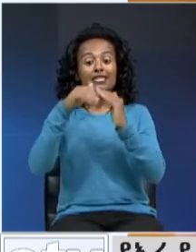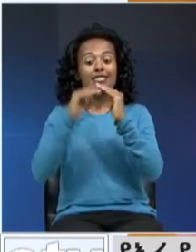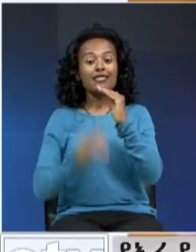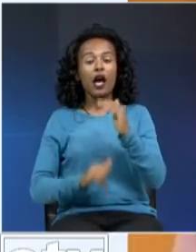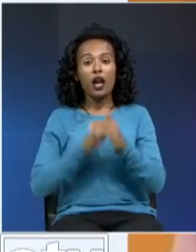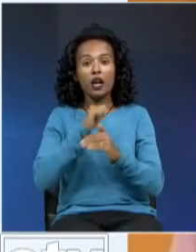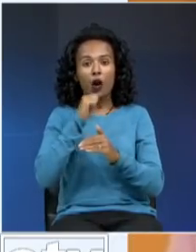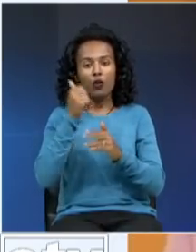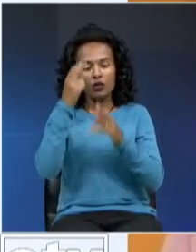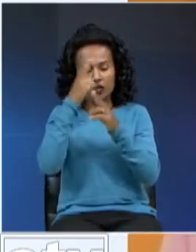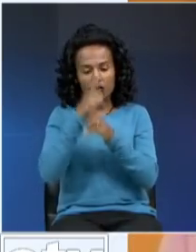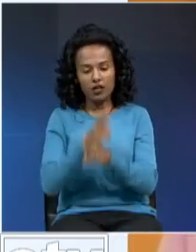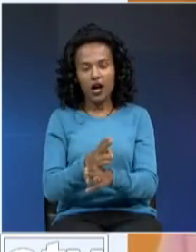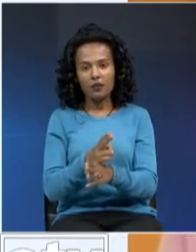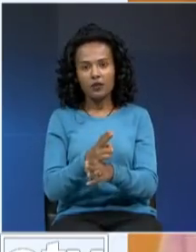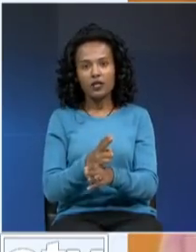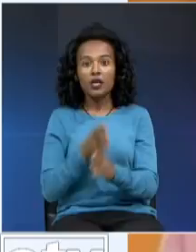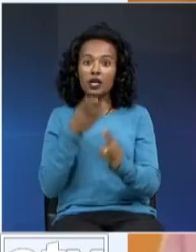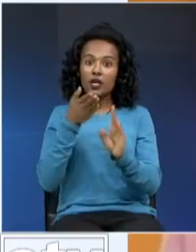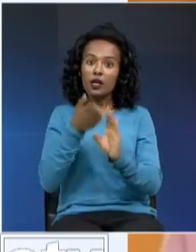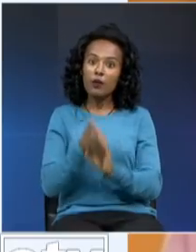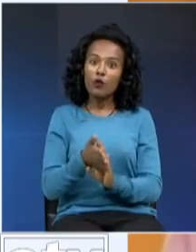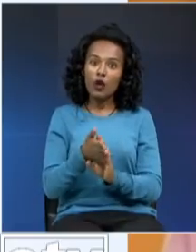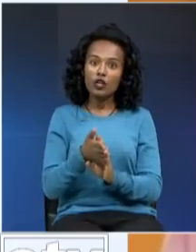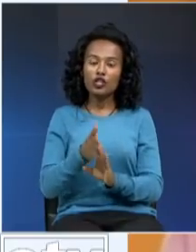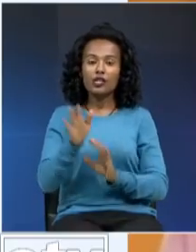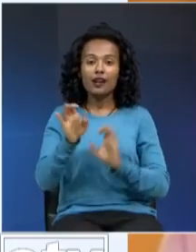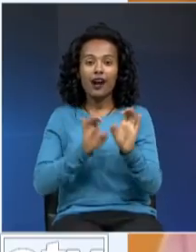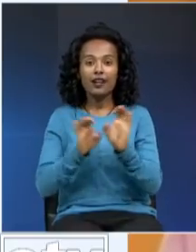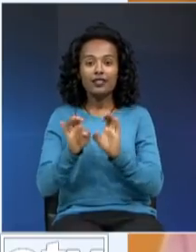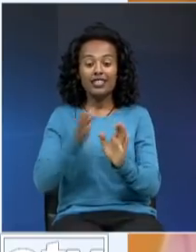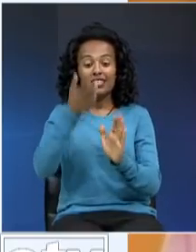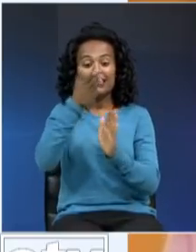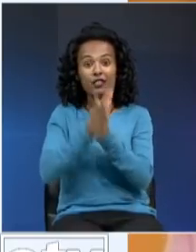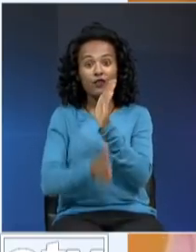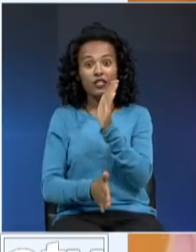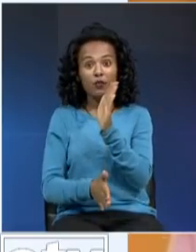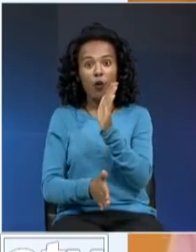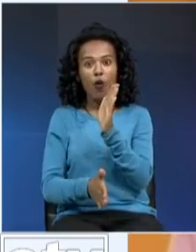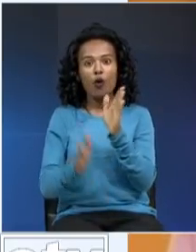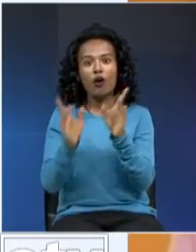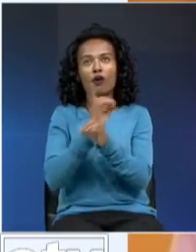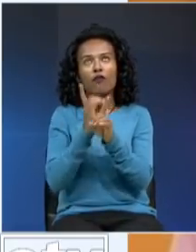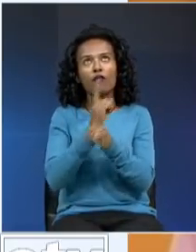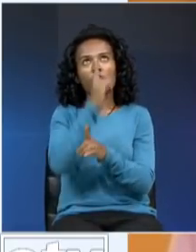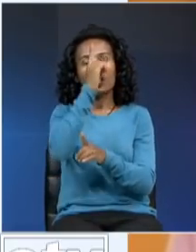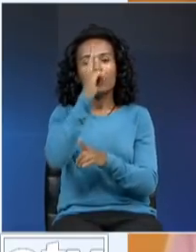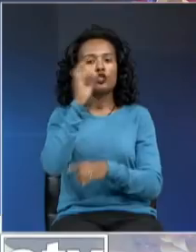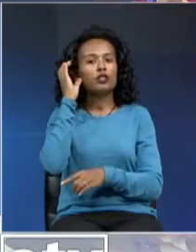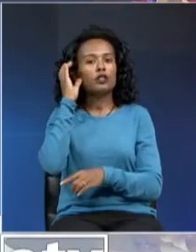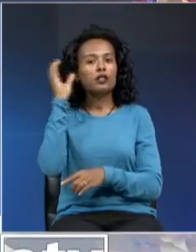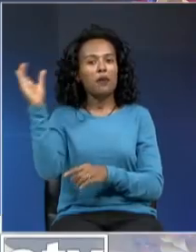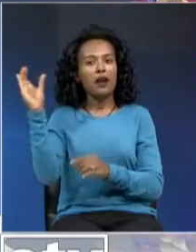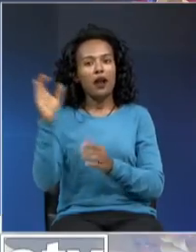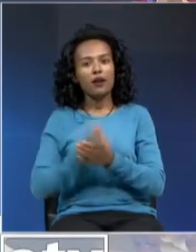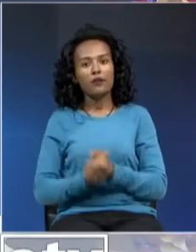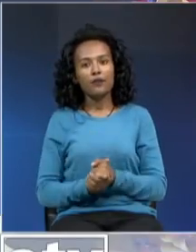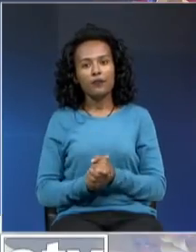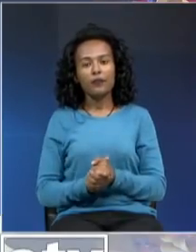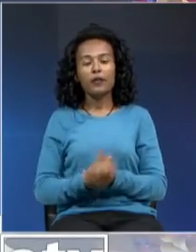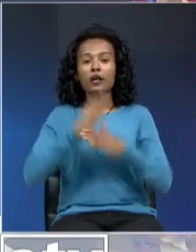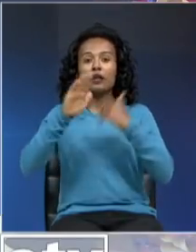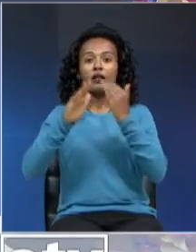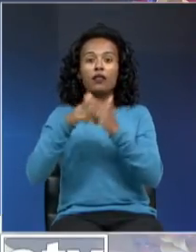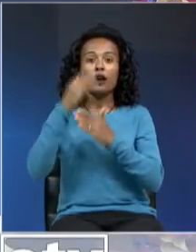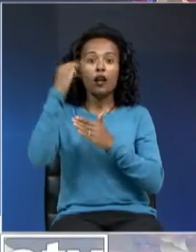ሳናጎድል እናክብር። የበኩላችንን አድርገን ስንፈጽመው ፈጣሪያችን ይሰማናል።